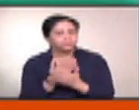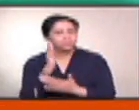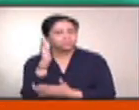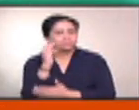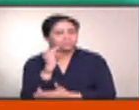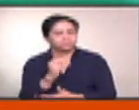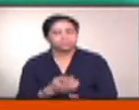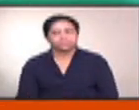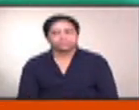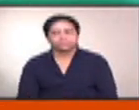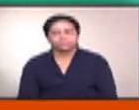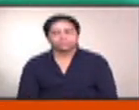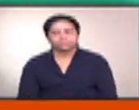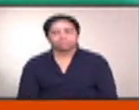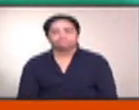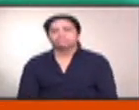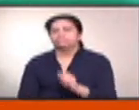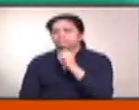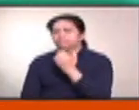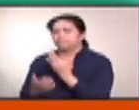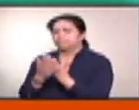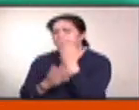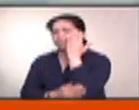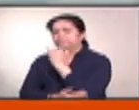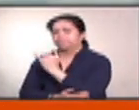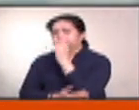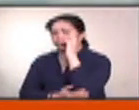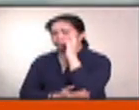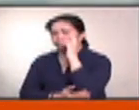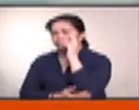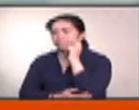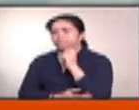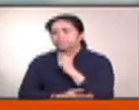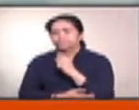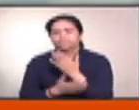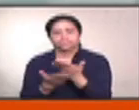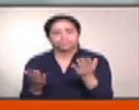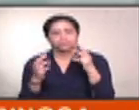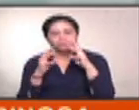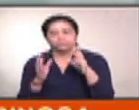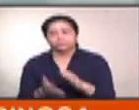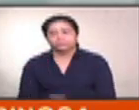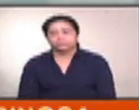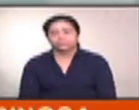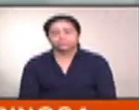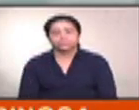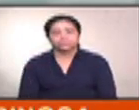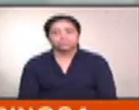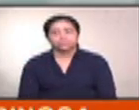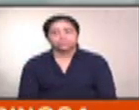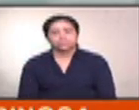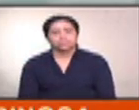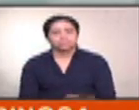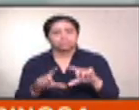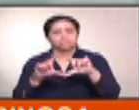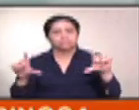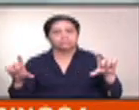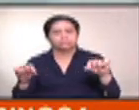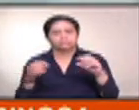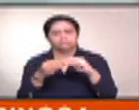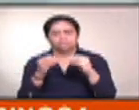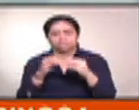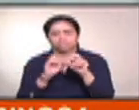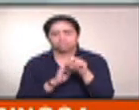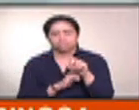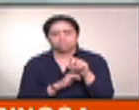po, ma'am. Magandang tanghali, Sir Rafi, at sa lahat po na ng kinikapagkahali po. Okay. Ang plate number po